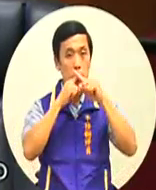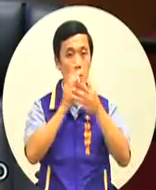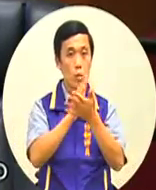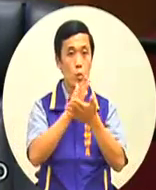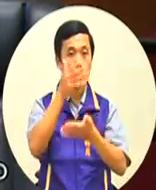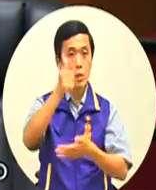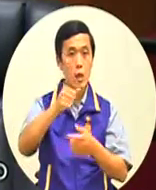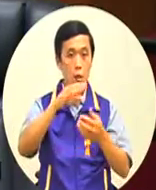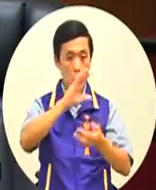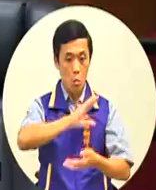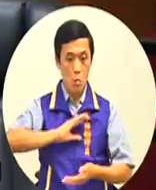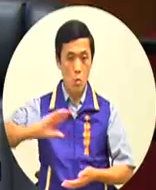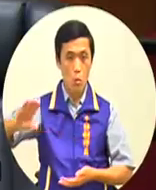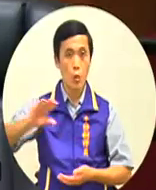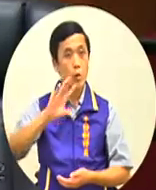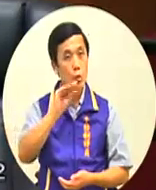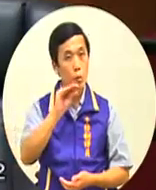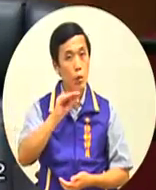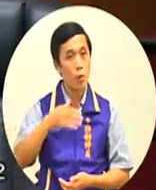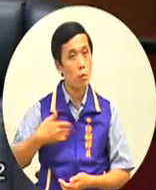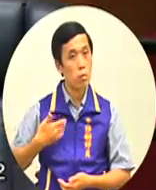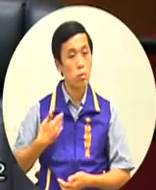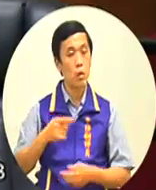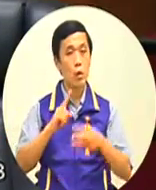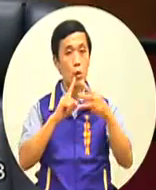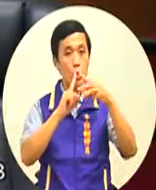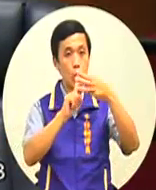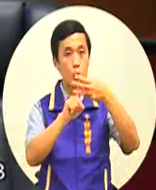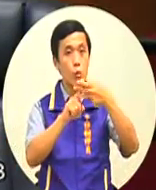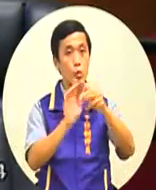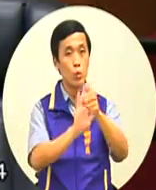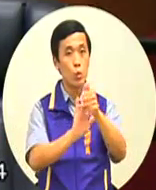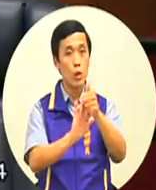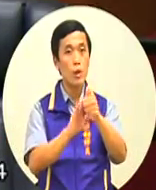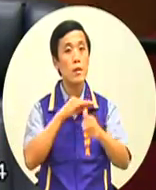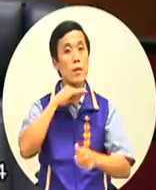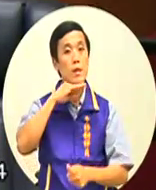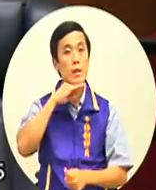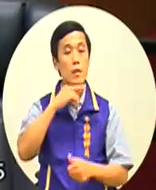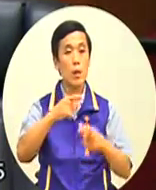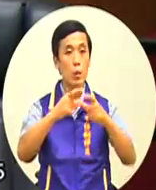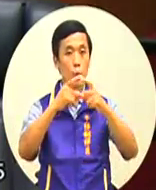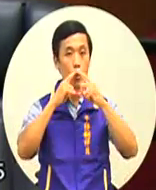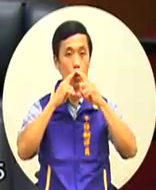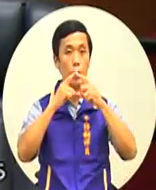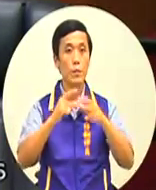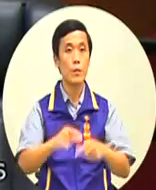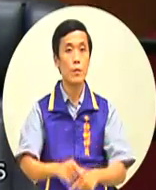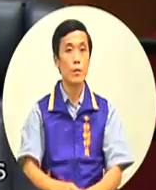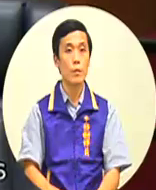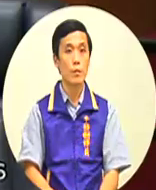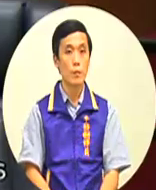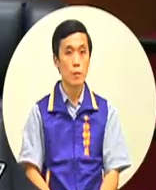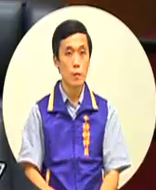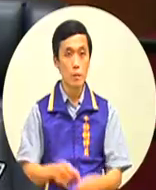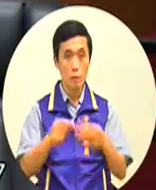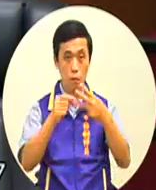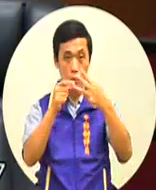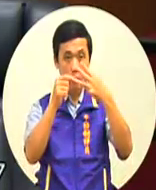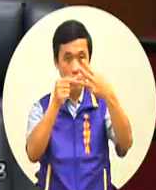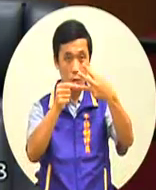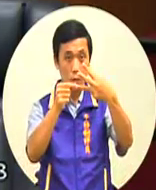个问题了哈。这个我们主委也跟等一下也做个回应了哈。第三个，